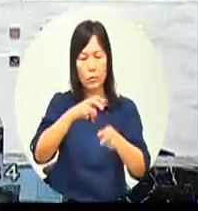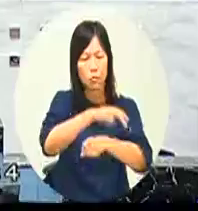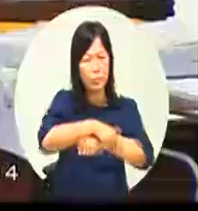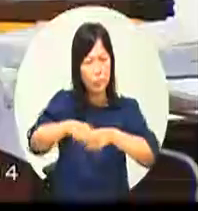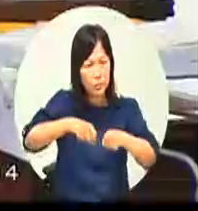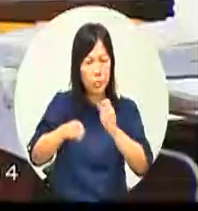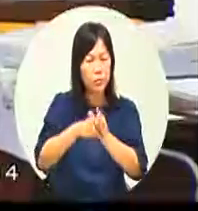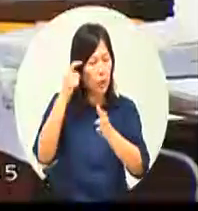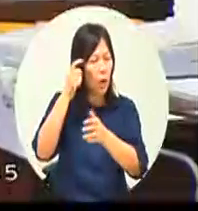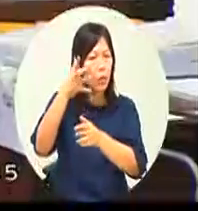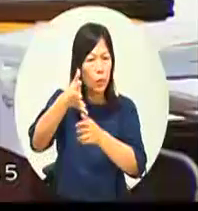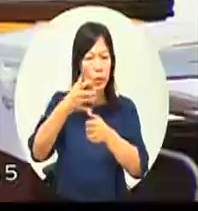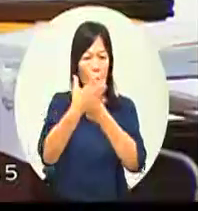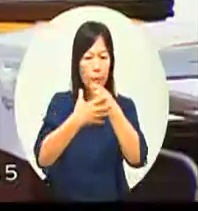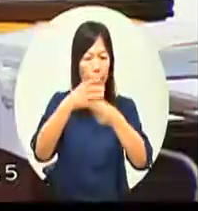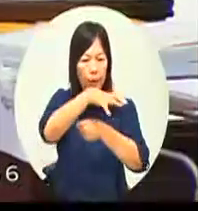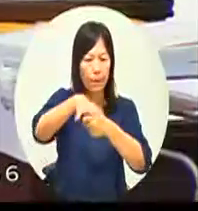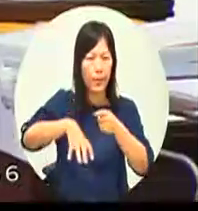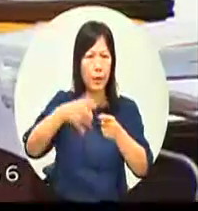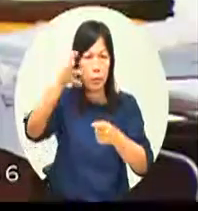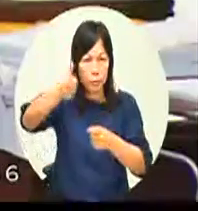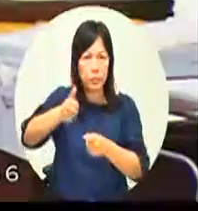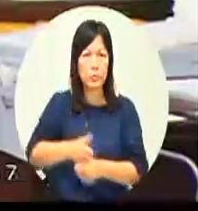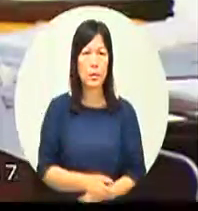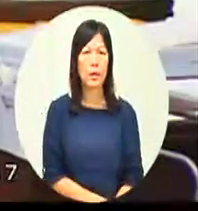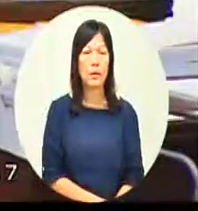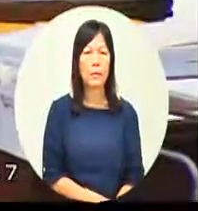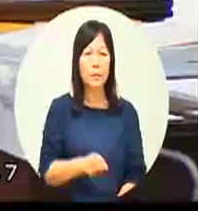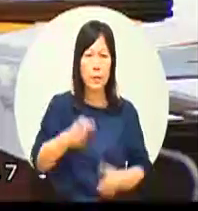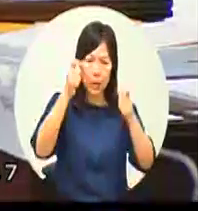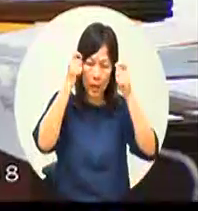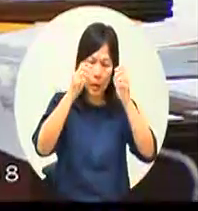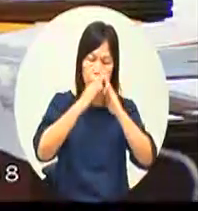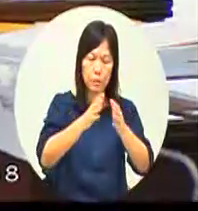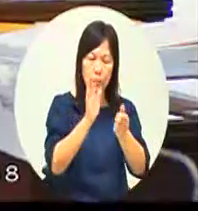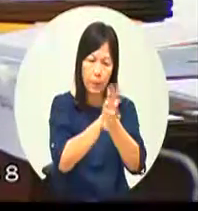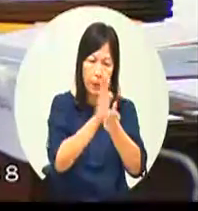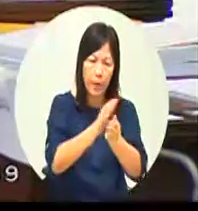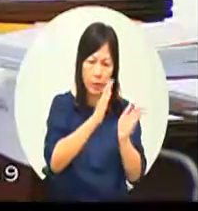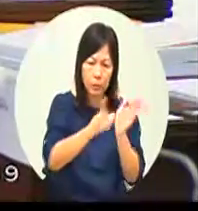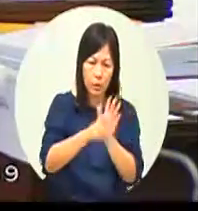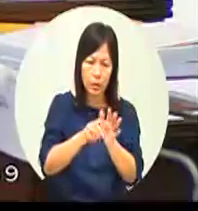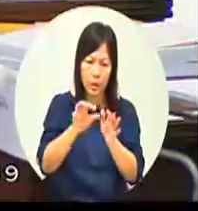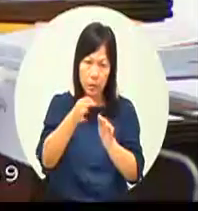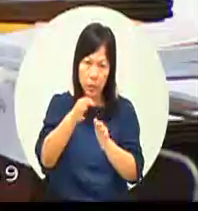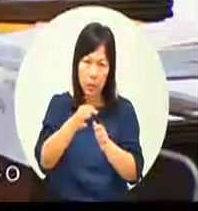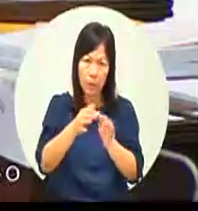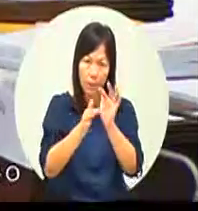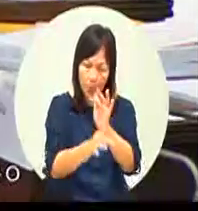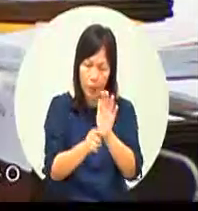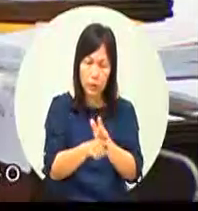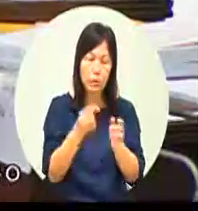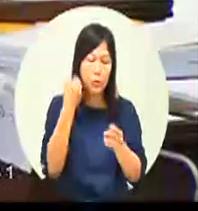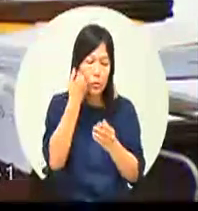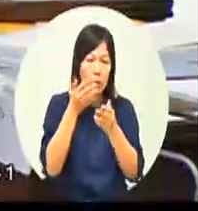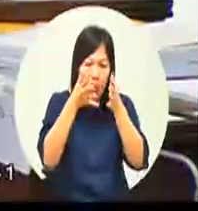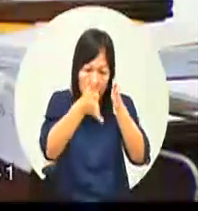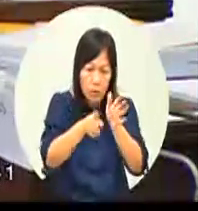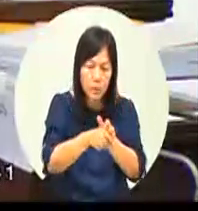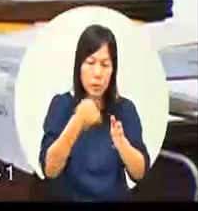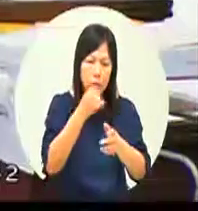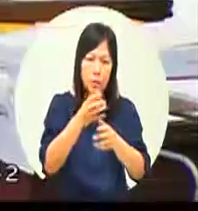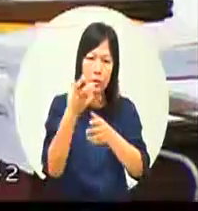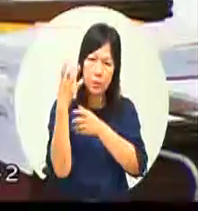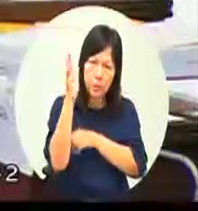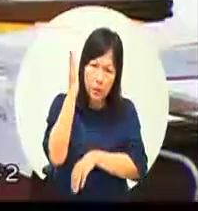的环保局长我们这个高雄市待处理的废弃物收费标准，你的对象是公办公营，